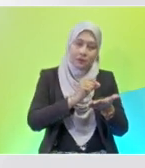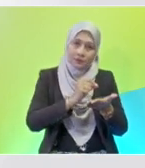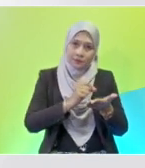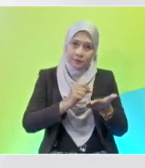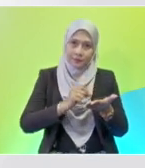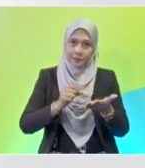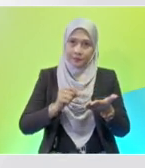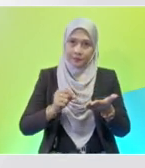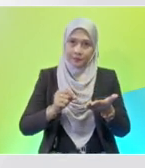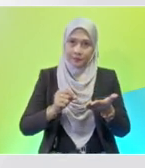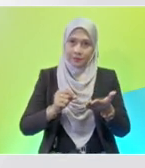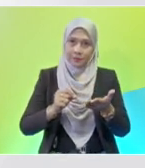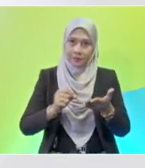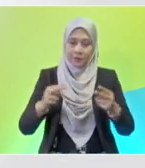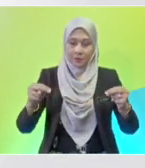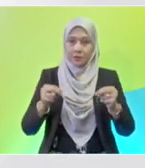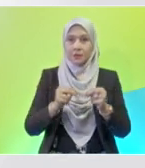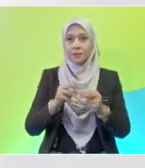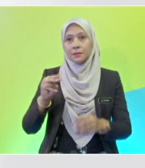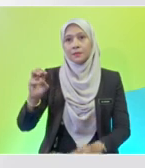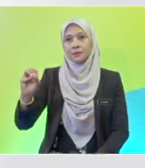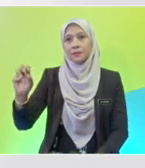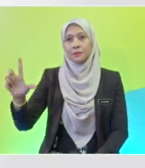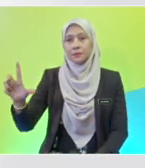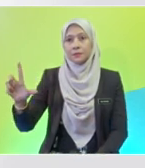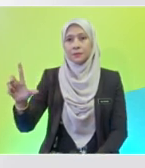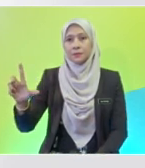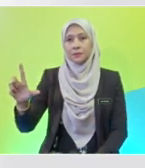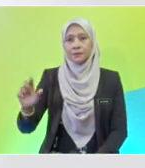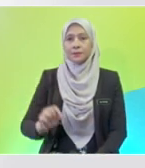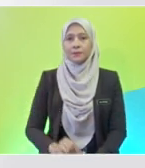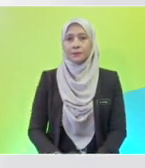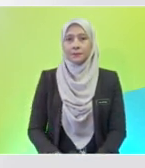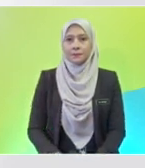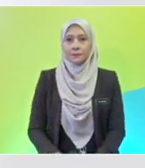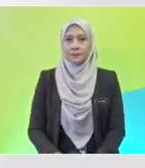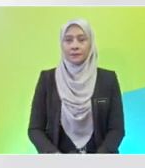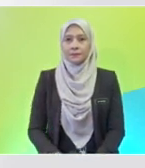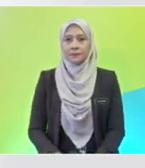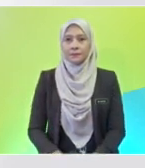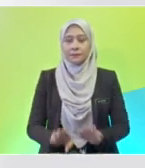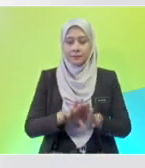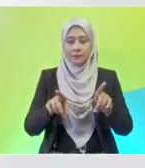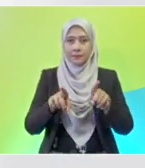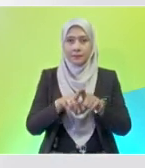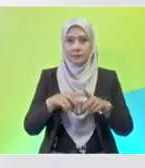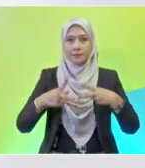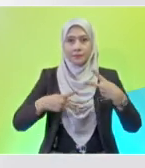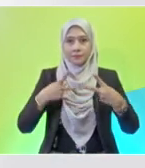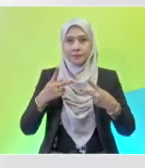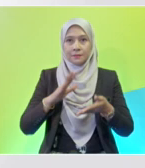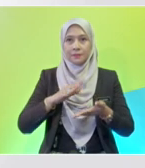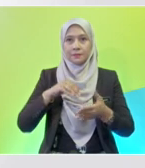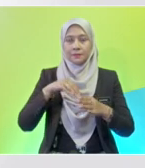persamaan kimia yang diberi jadi Jangan risau bersamaan kimia dalam kertas satu diberi jadi